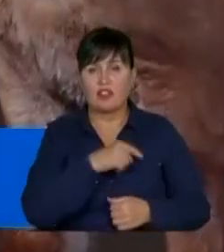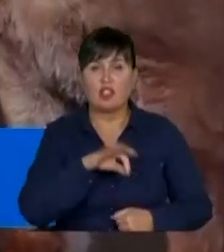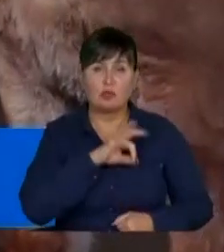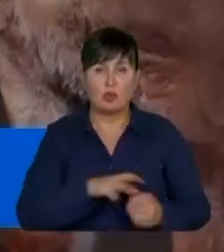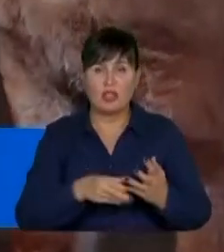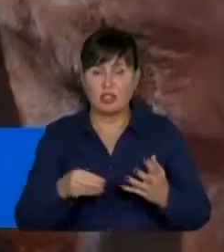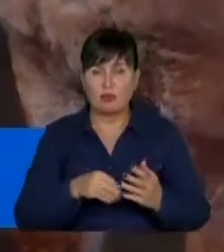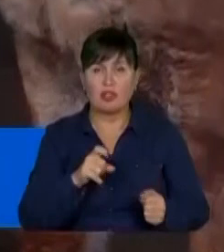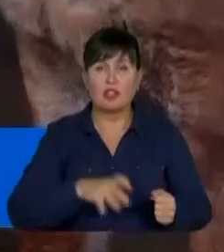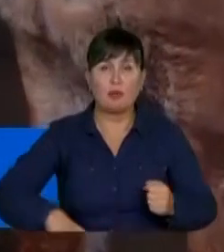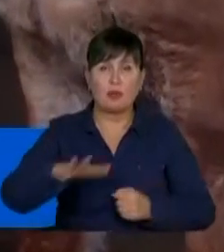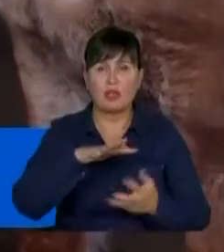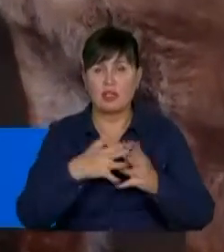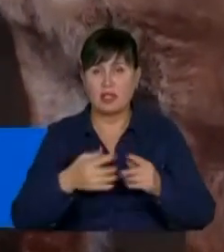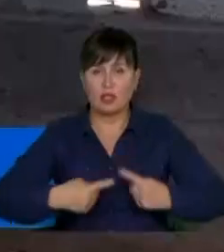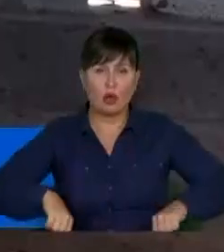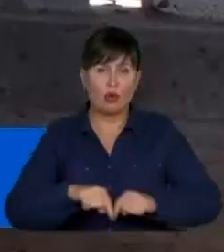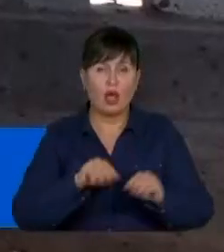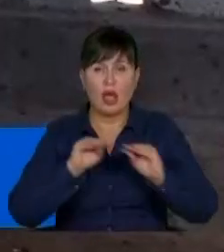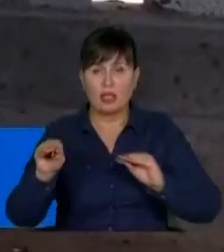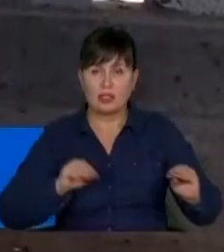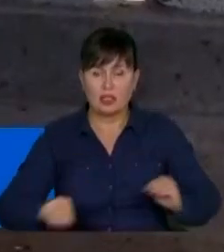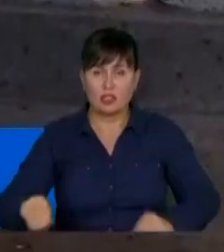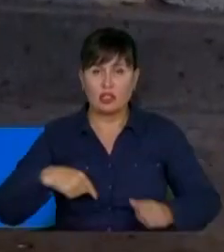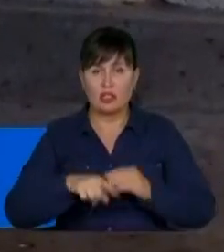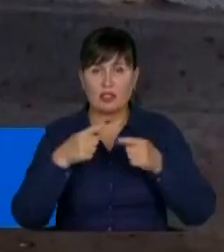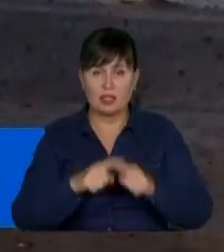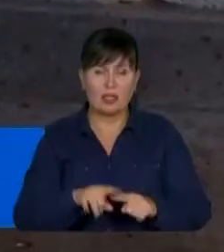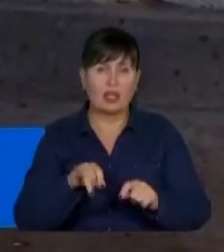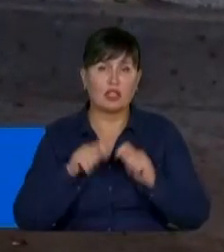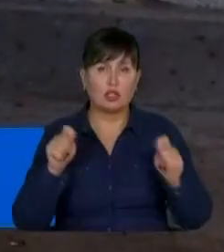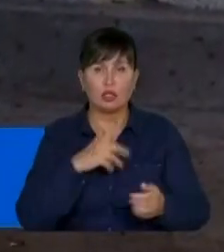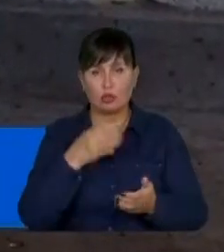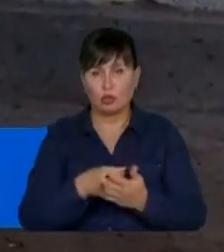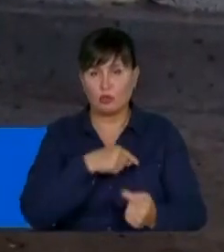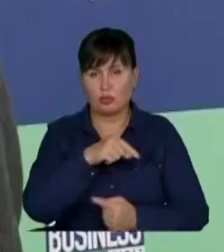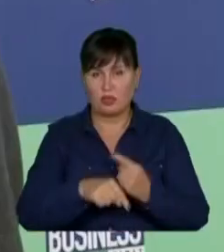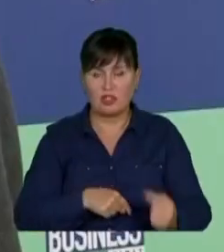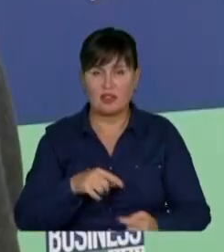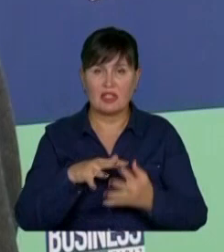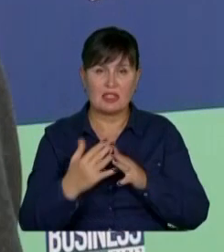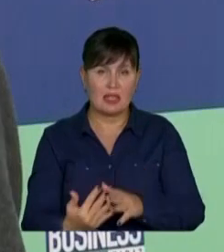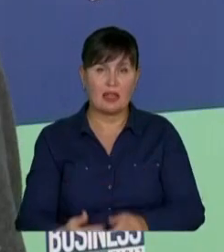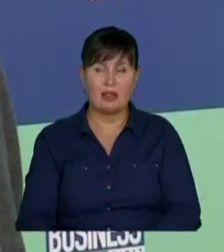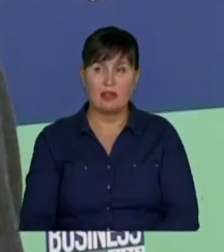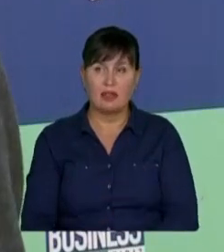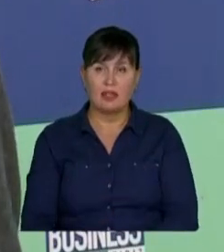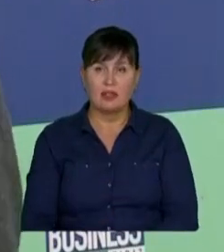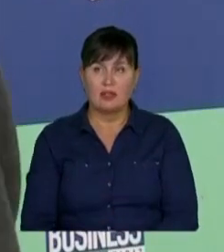использование земель за пределами сельского округа, оснащение кооперативов техника и открытие собственного бизнеса на селе.